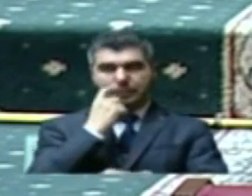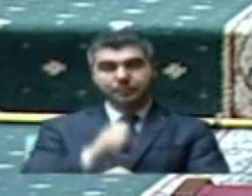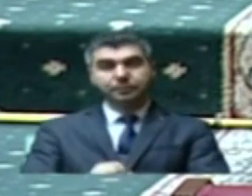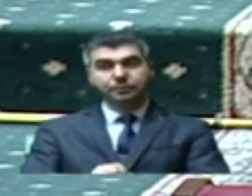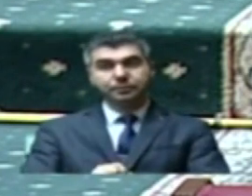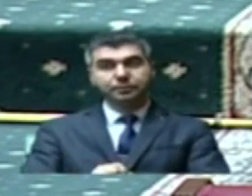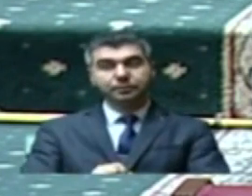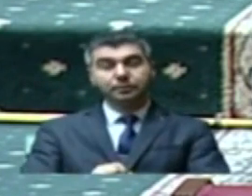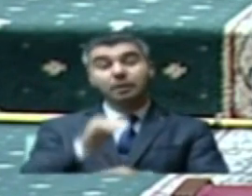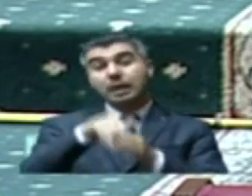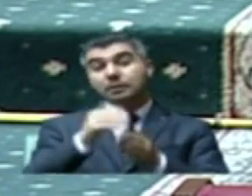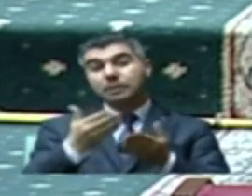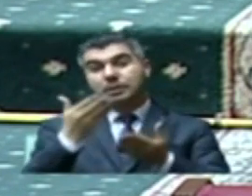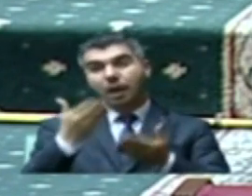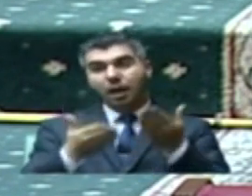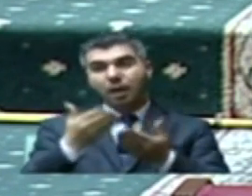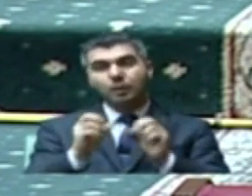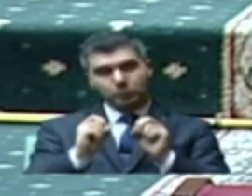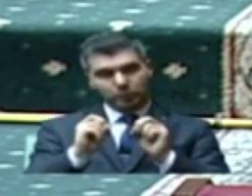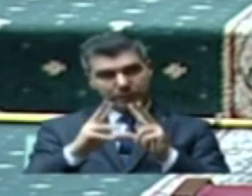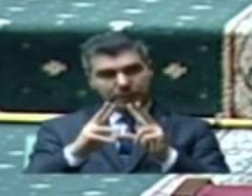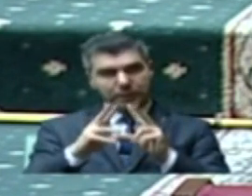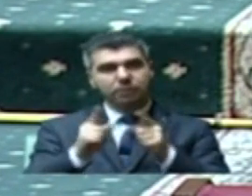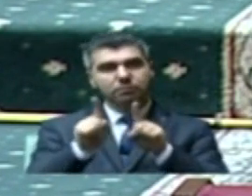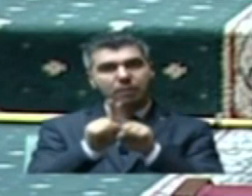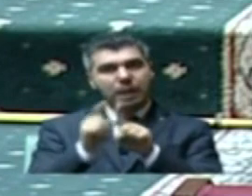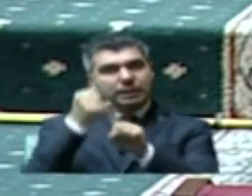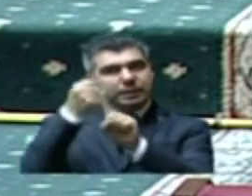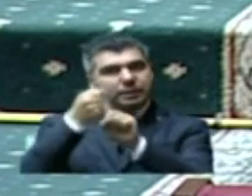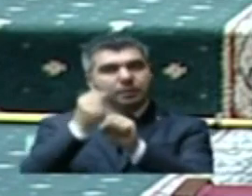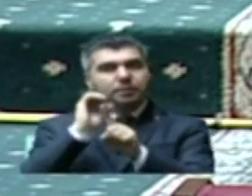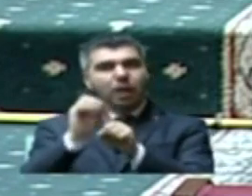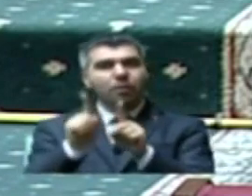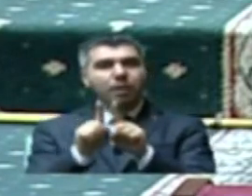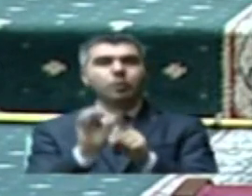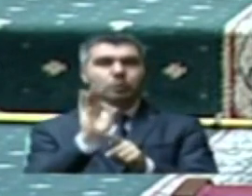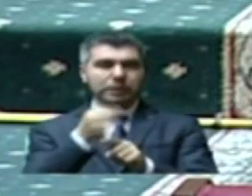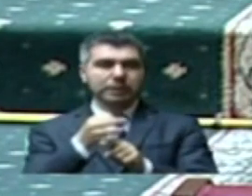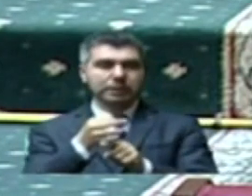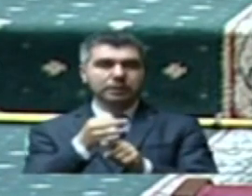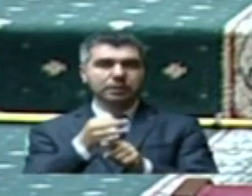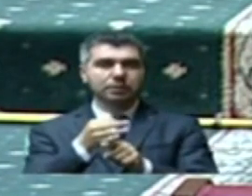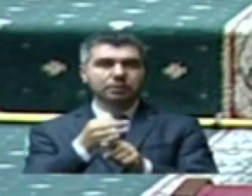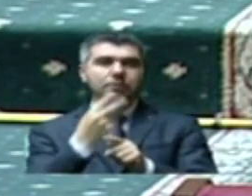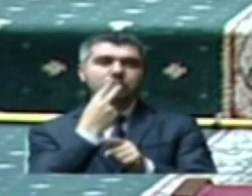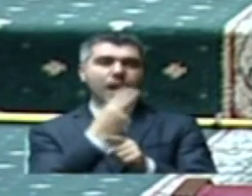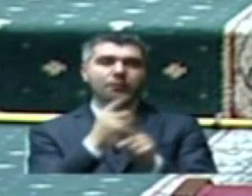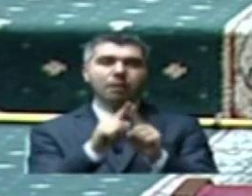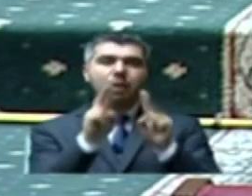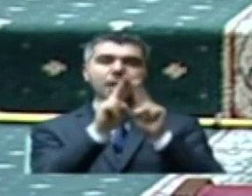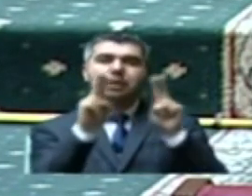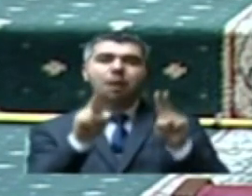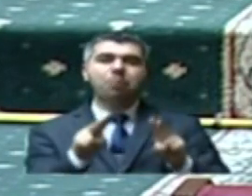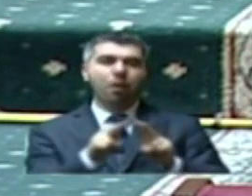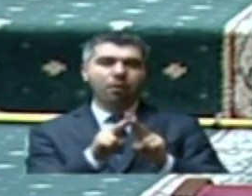أن فريق الاستقلالي وهو يتمن هذه الخطوة يجد في هذه الشروط حيفا واضحا بالنسبة لحملة الشواهد